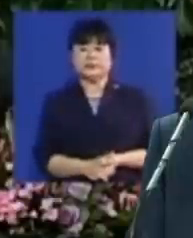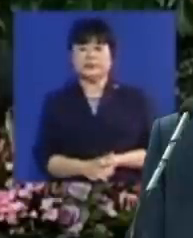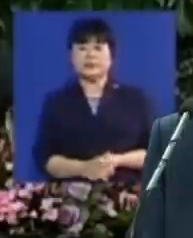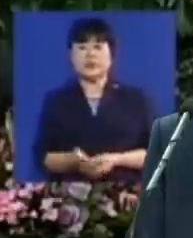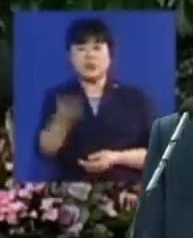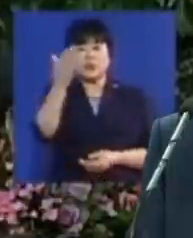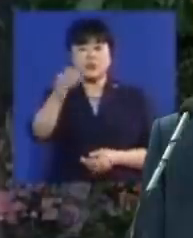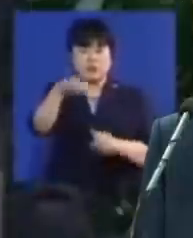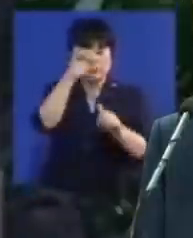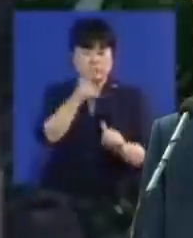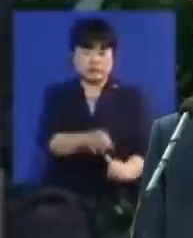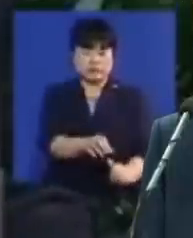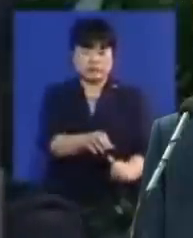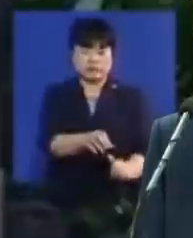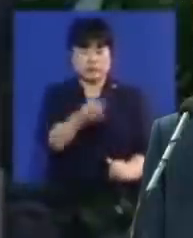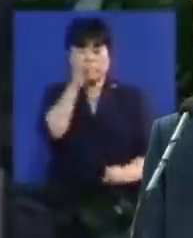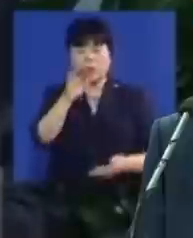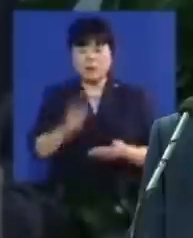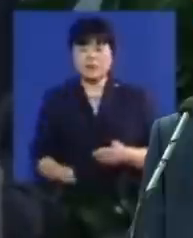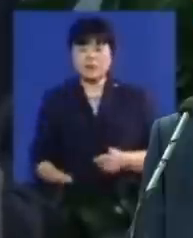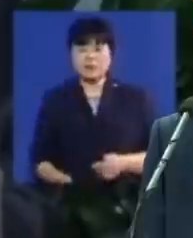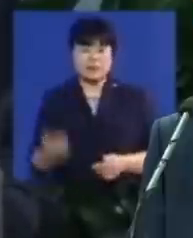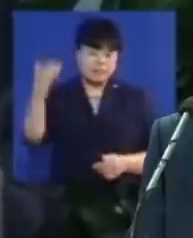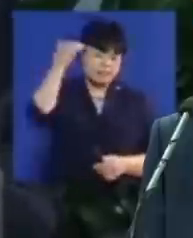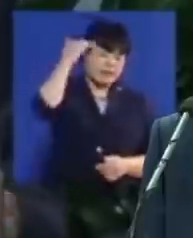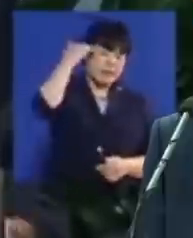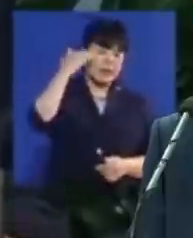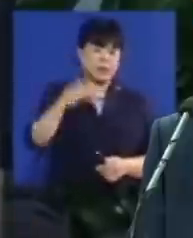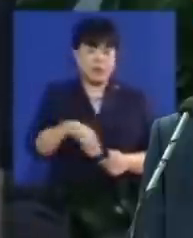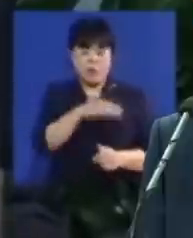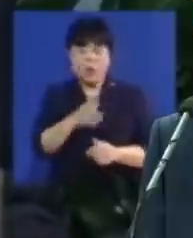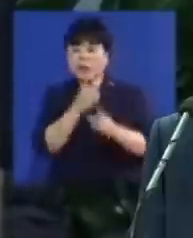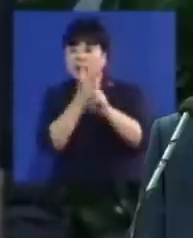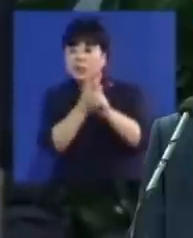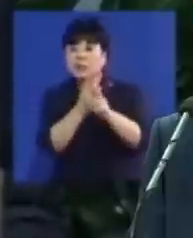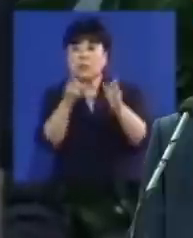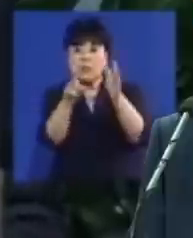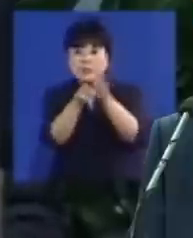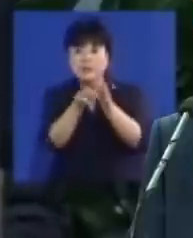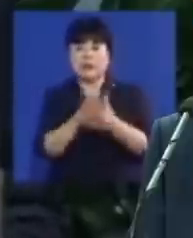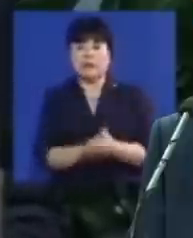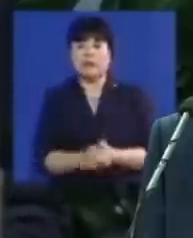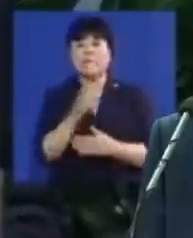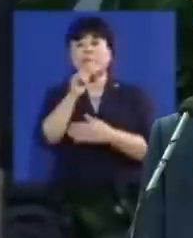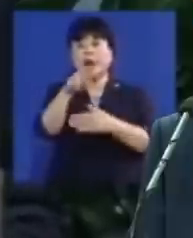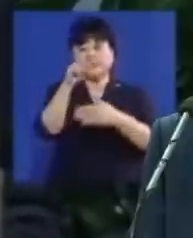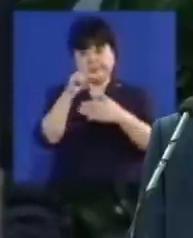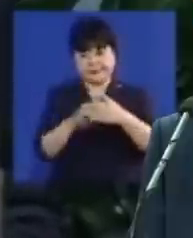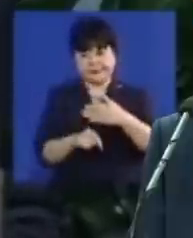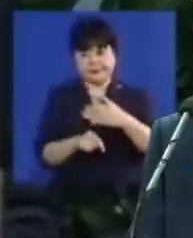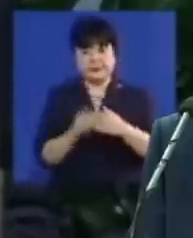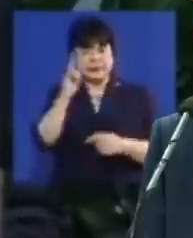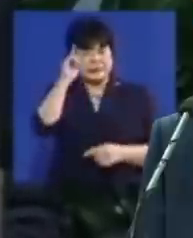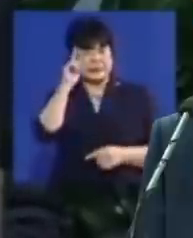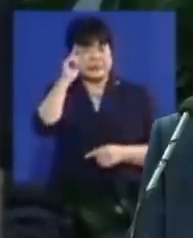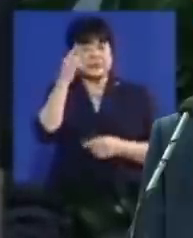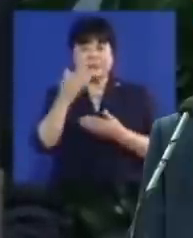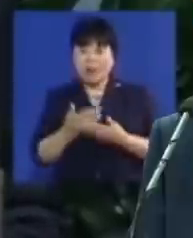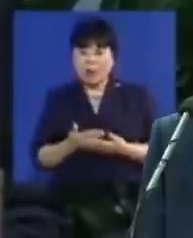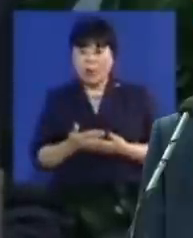위에서 지누름을 당하고 밑에서 치어올라오고 환경을 이겨나가고 하기 위해서 마음에 스트레스를